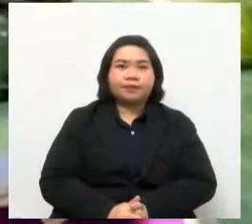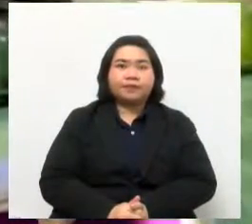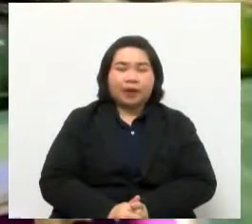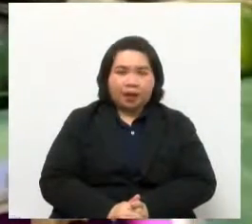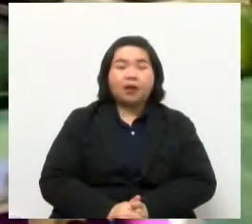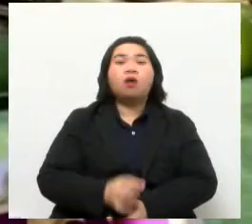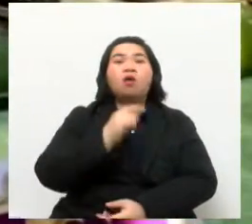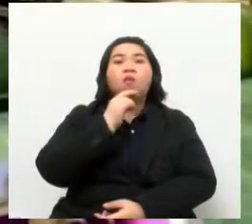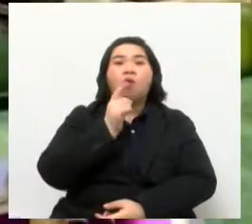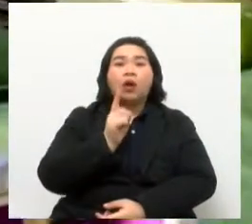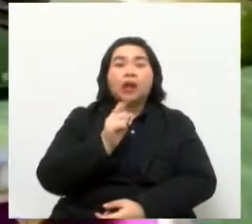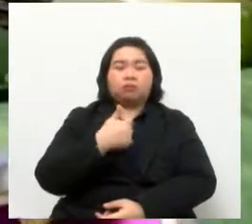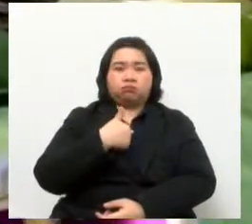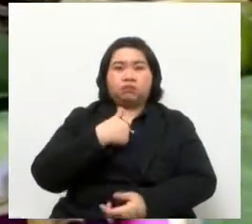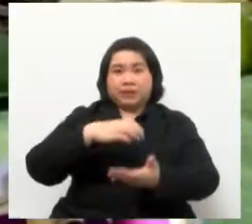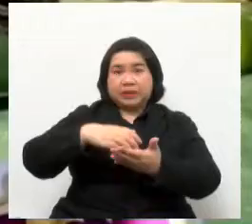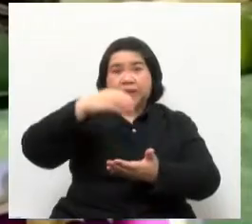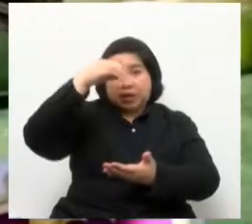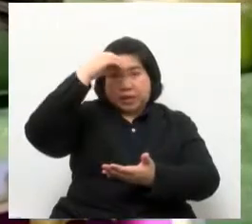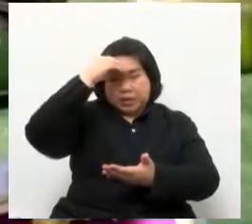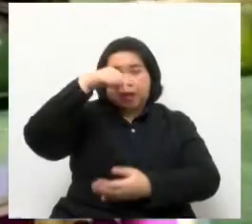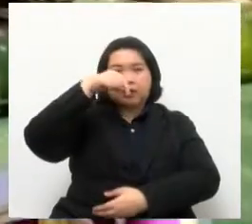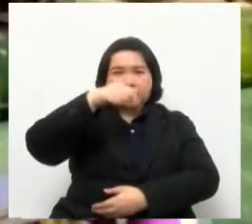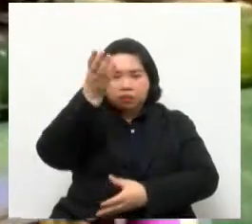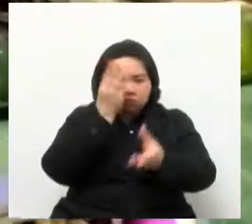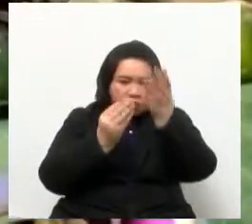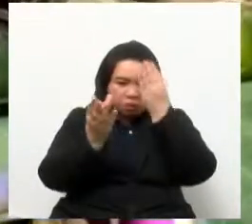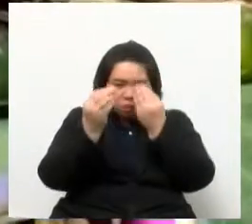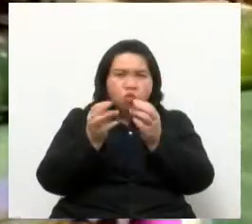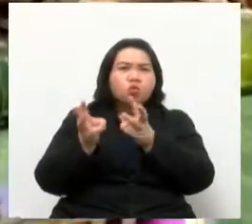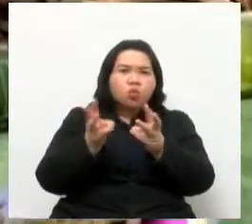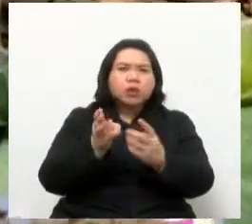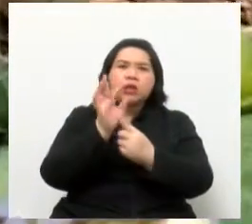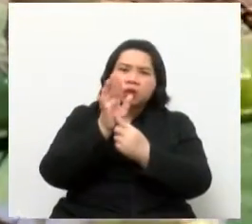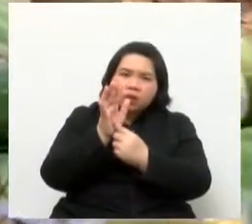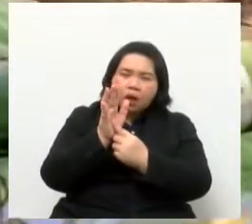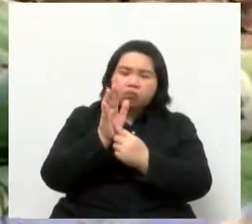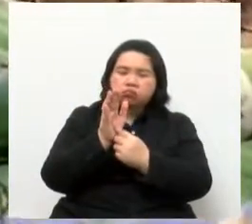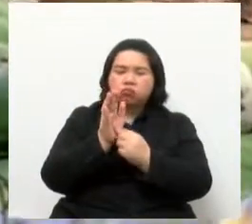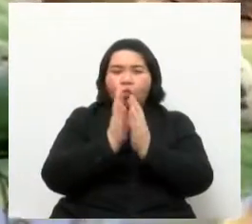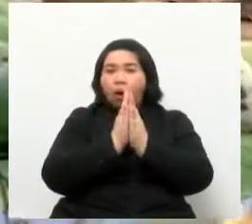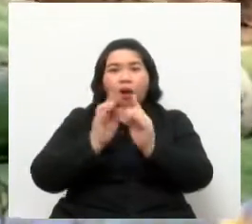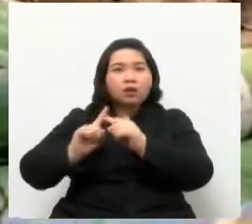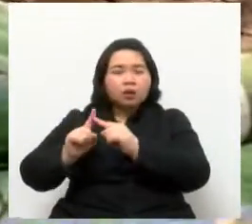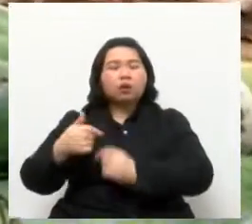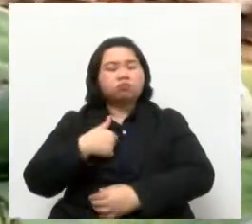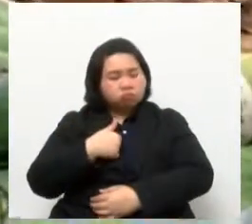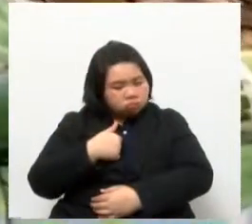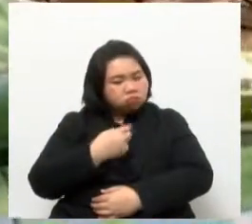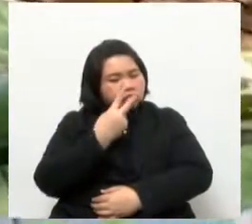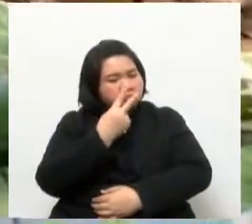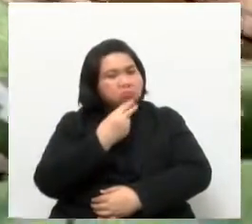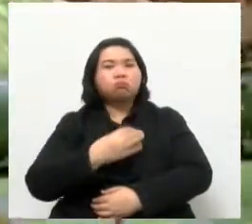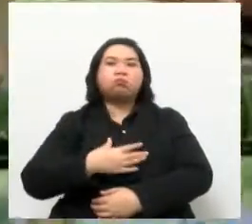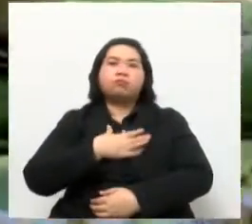จากการเรียนรู้แหล่งเรียนรู้ท้องถิ่นประเพณีจุดประทีปตีนกาครับผมมีความภาคภูมิใจในชุมชนตนเอง